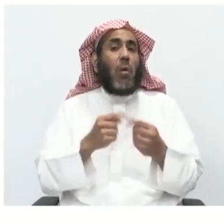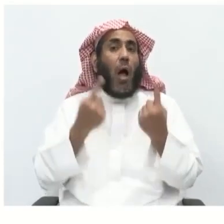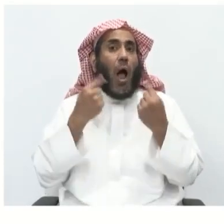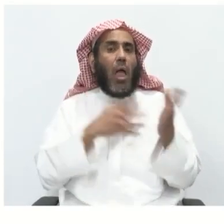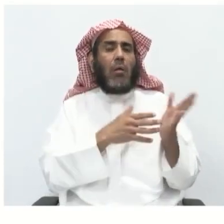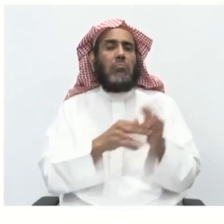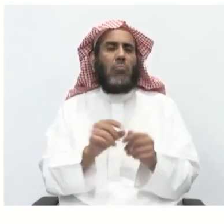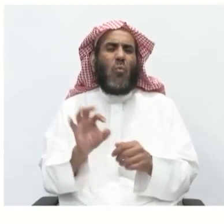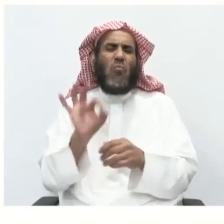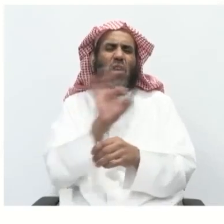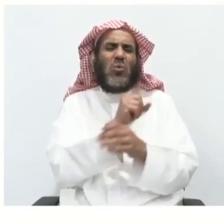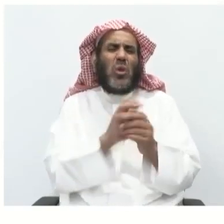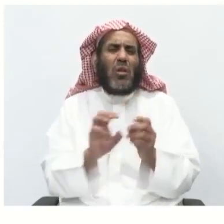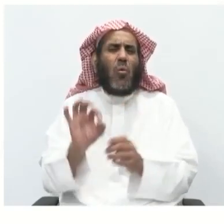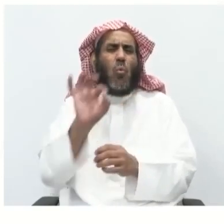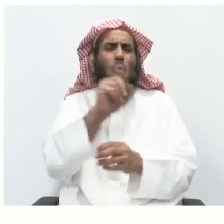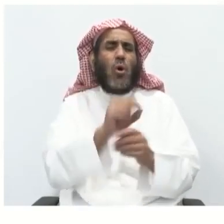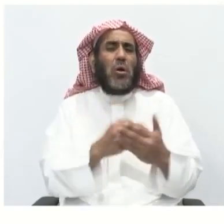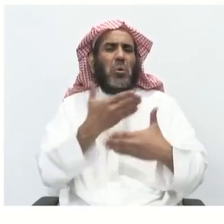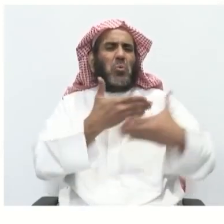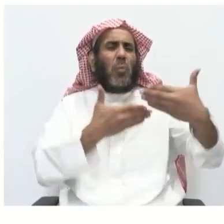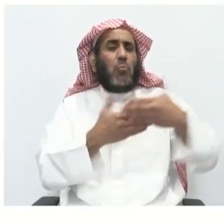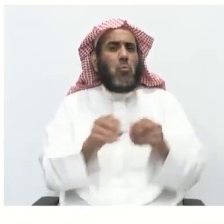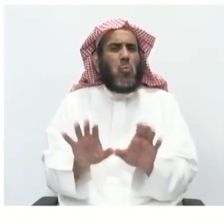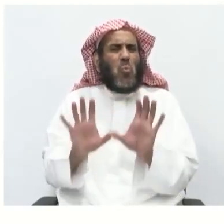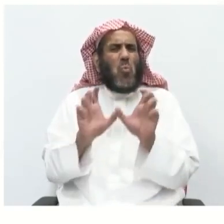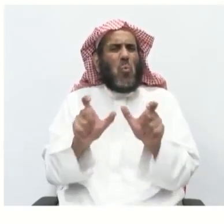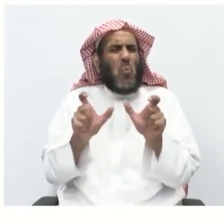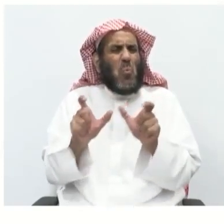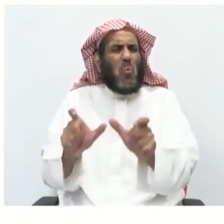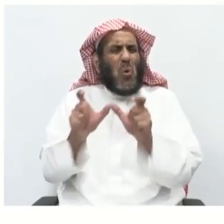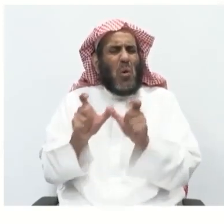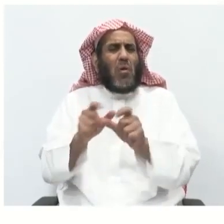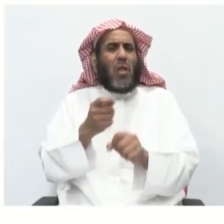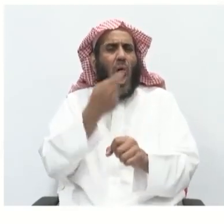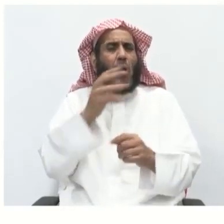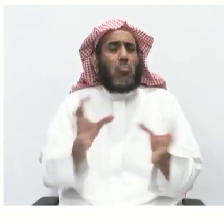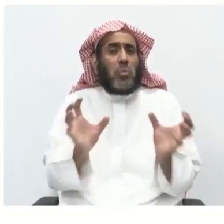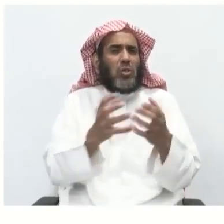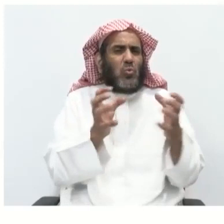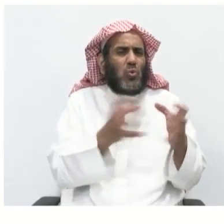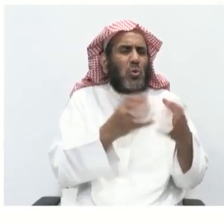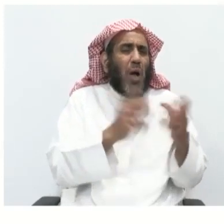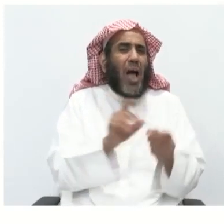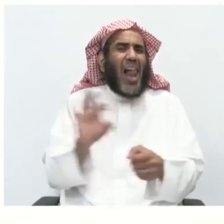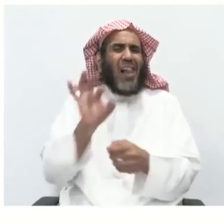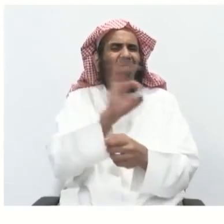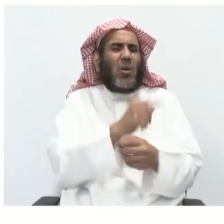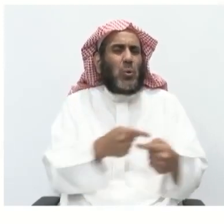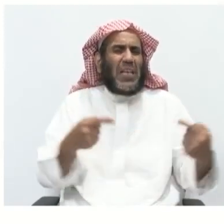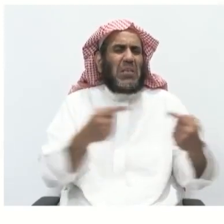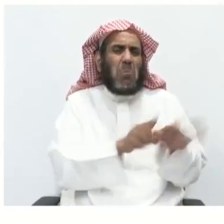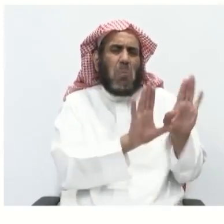هذه الفيروسات الحيه تبني مقاومه ضد هذا الدواء ثم تجمع الفيروسات التي